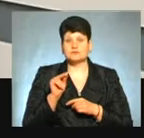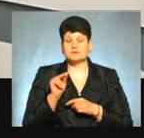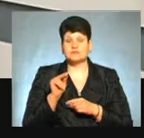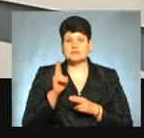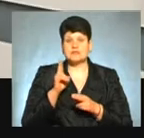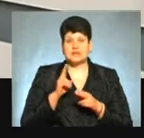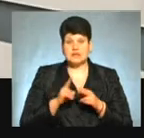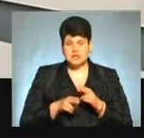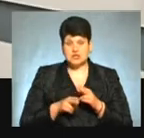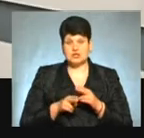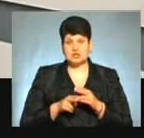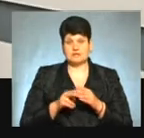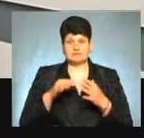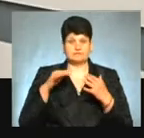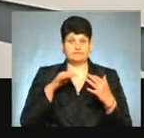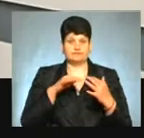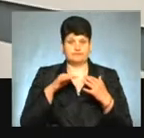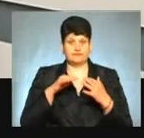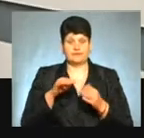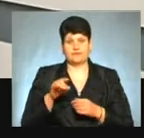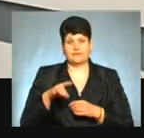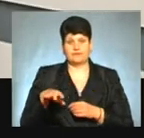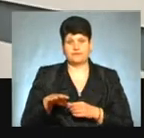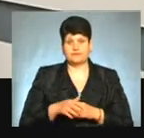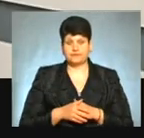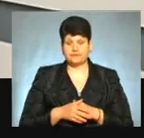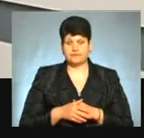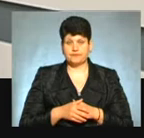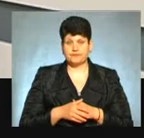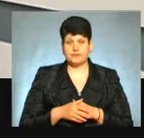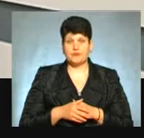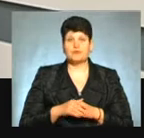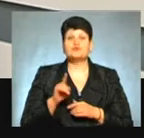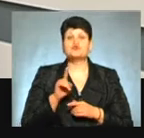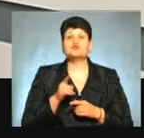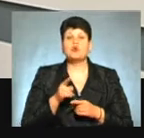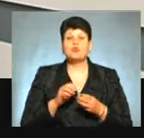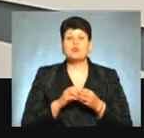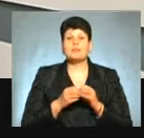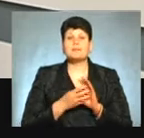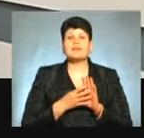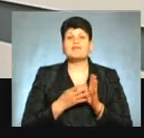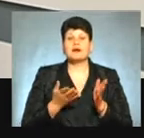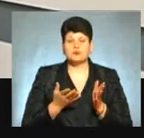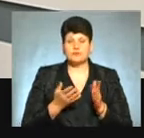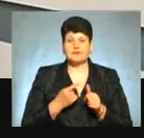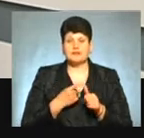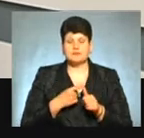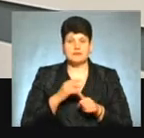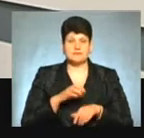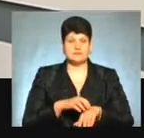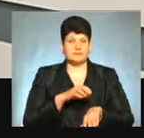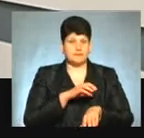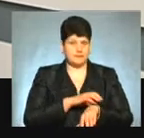датою закінчення власне бойових дій на європейському театрі. Тепер, властиво, що проблема 9-го? Від імені Радянського